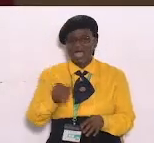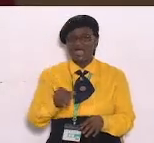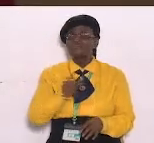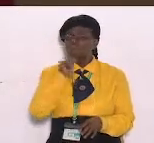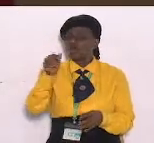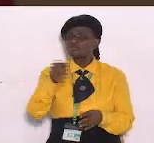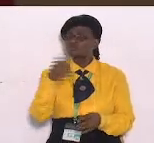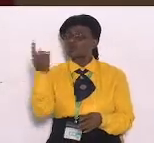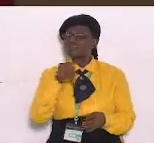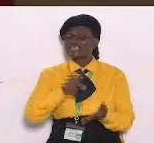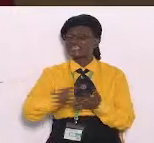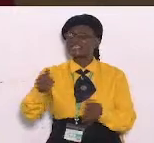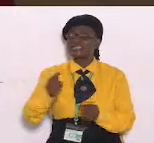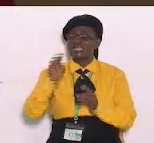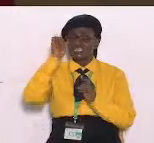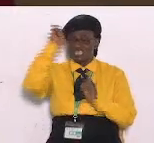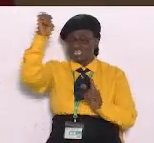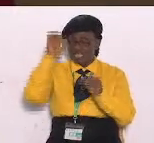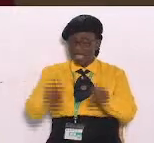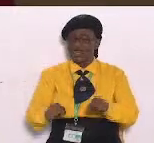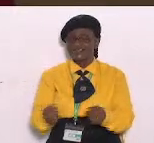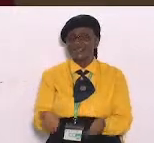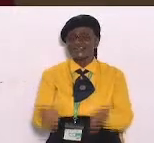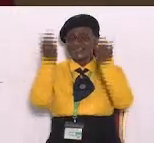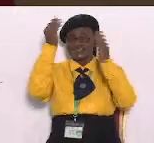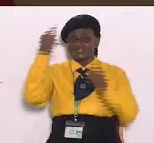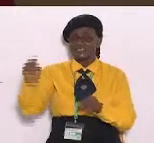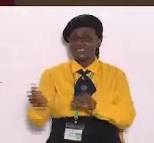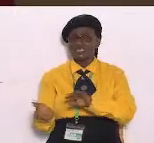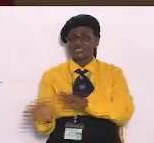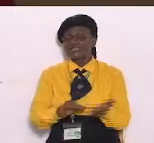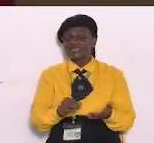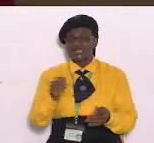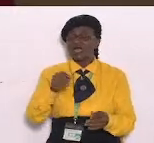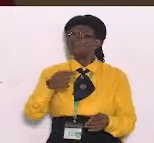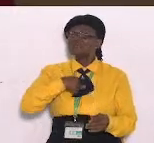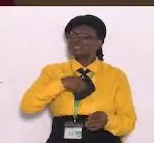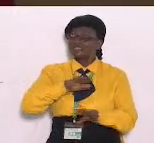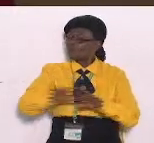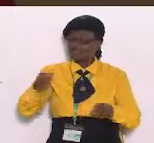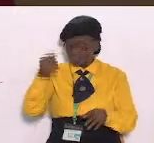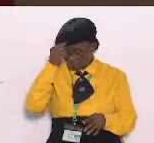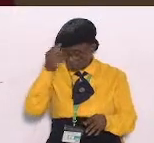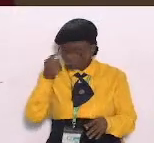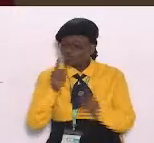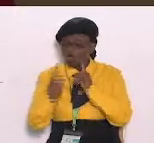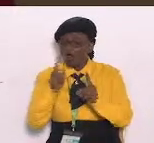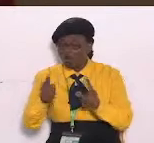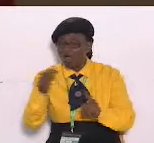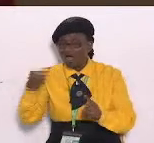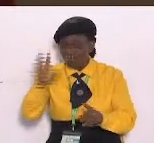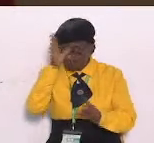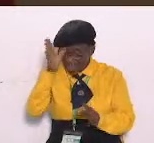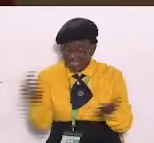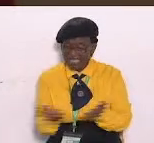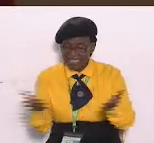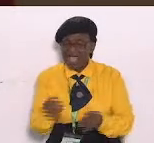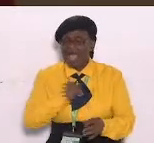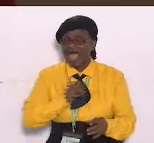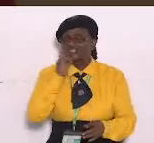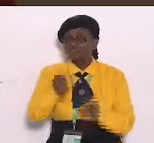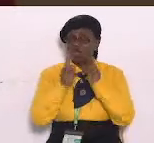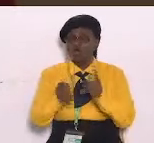père ah vous ne connaissez pas mon père mon père ne peut pas seulement